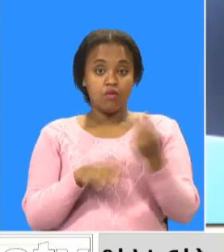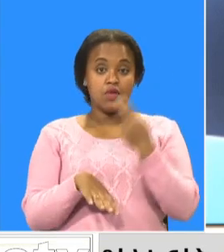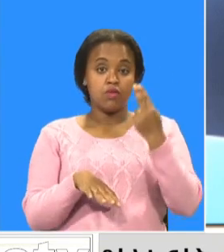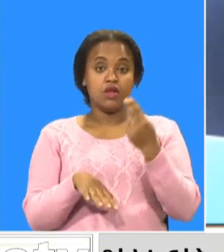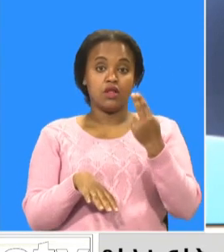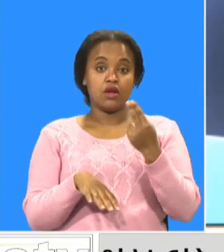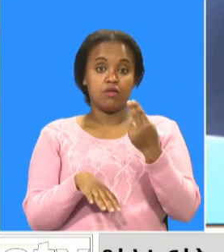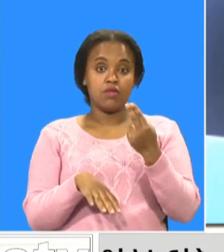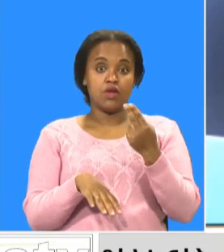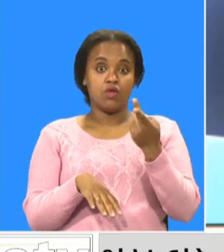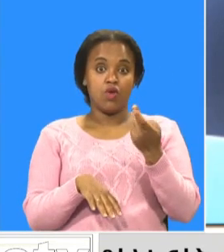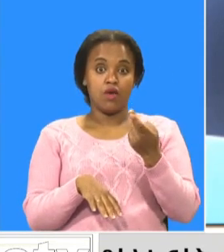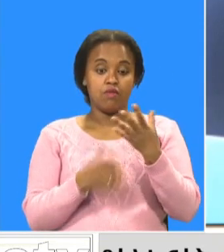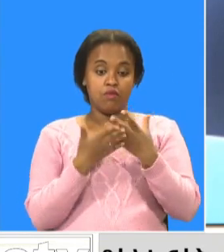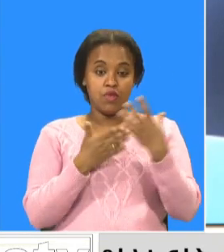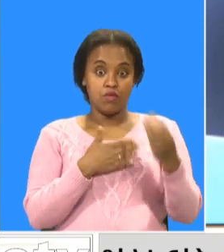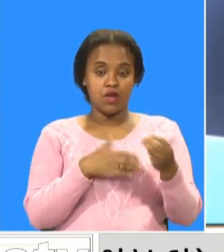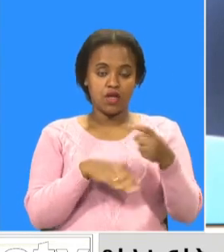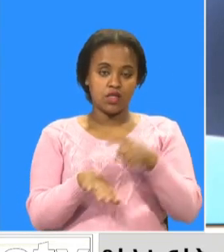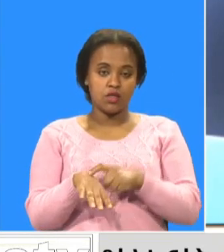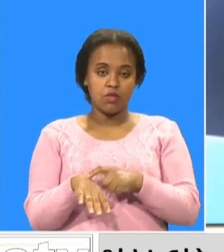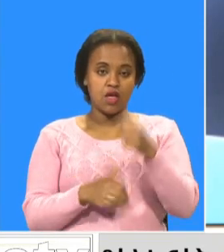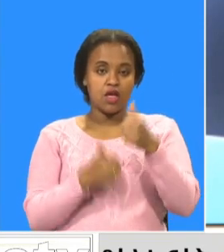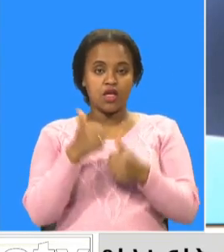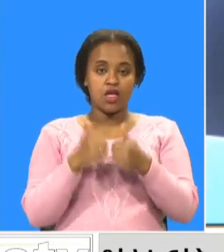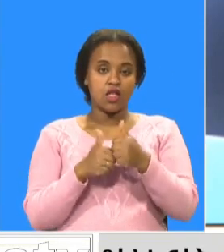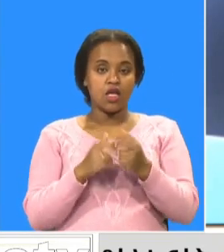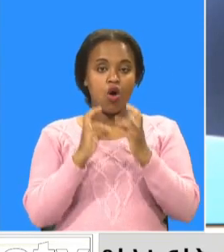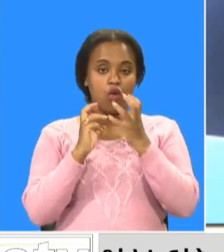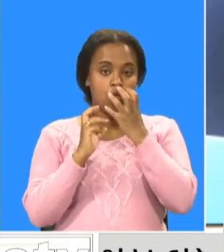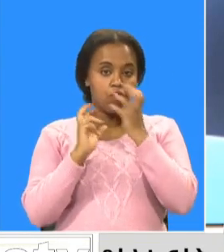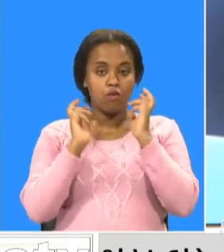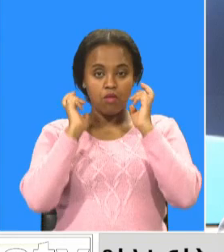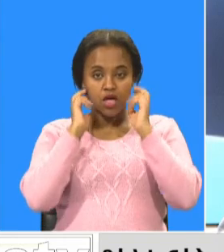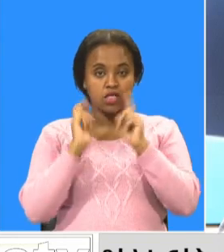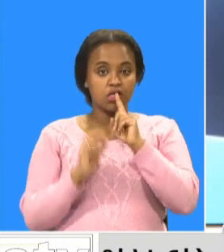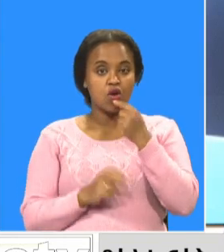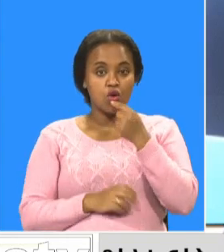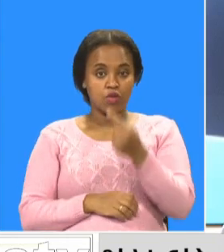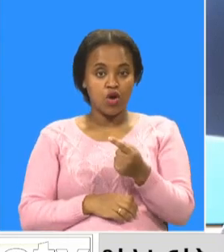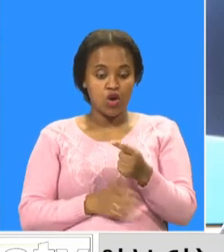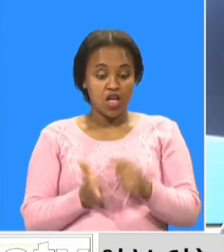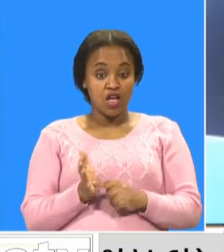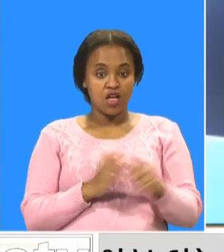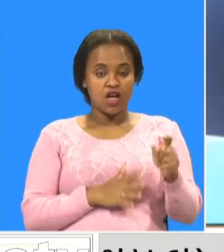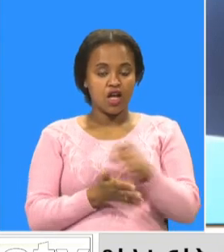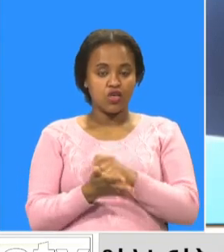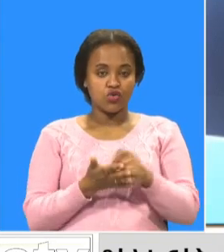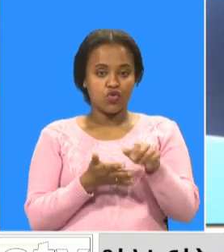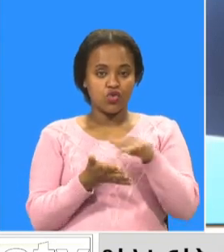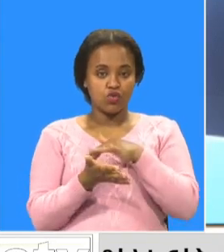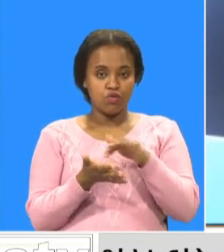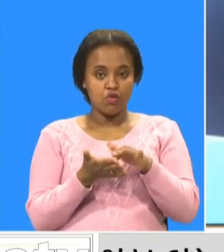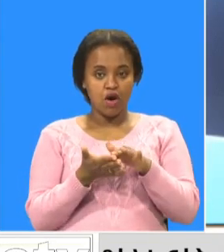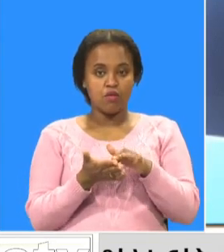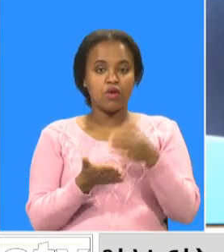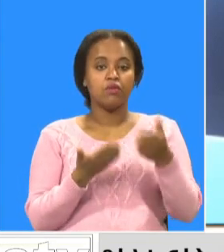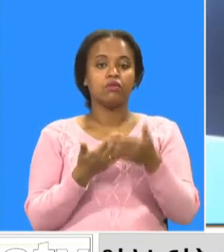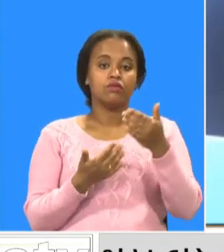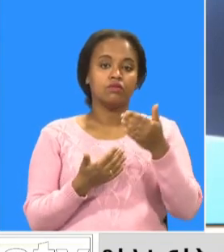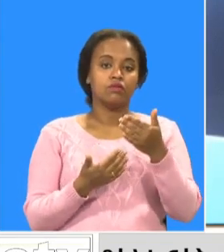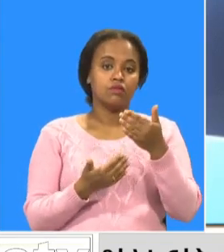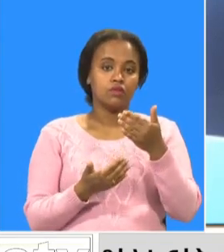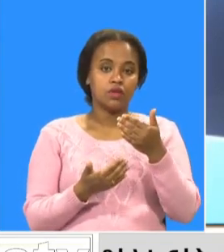በምንጠቀምበት ወይ ደግሞ በምንገዛበት ጊዜ የትኛው ማስክ ነው ይሄ ምንድን ነው የሚለውን ገላጭ ጽሁፎቹን ማንበብ የግድ ነው ማለት ነው። እንግዲህ አሁን ገላጭ